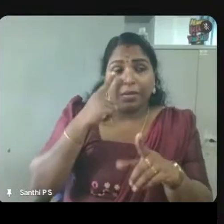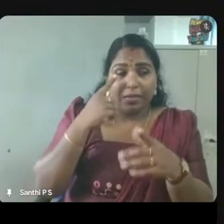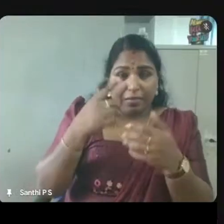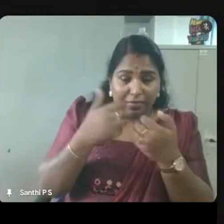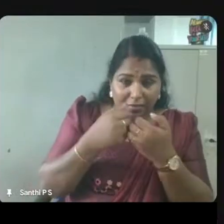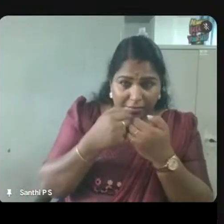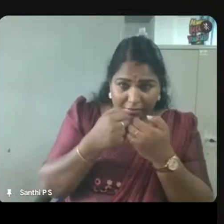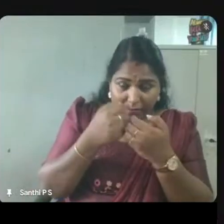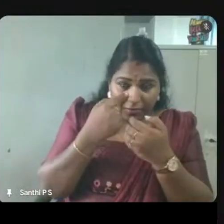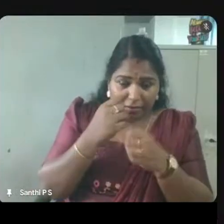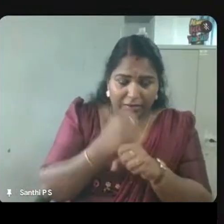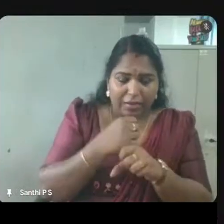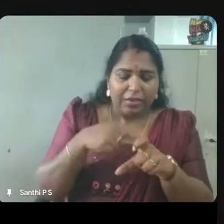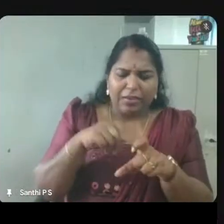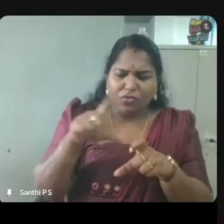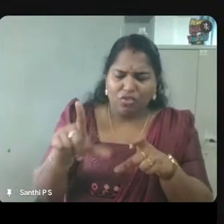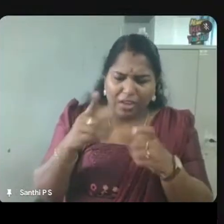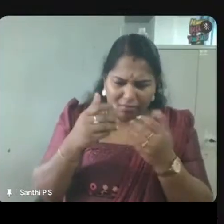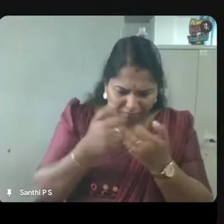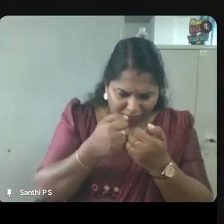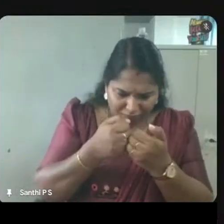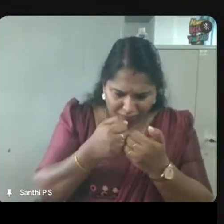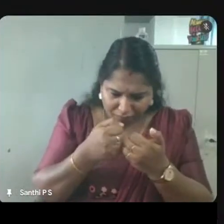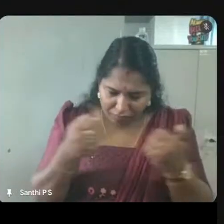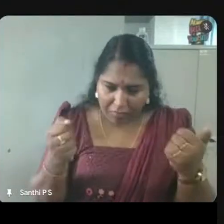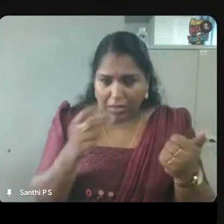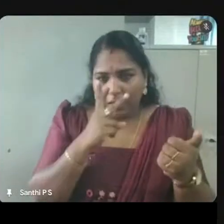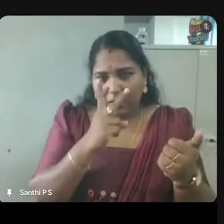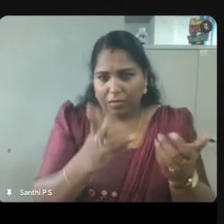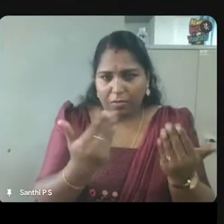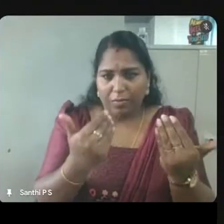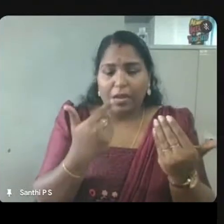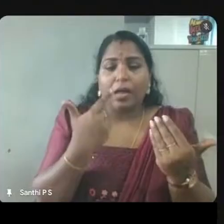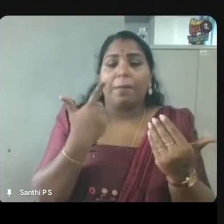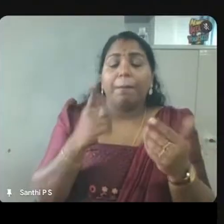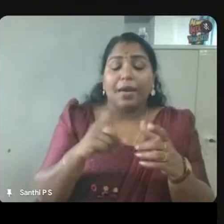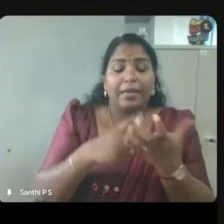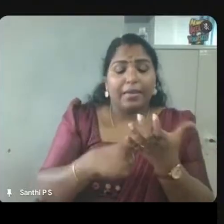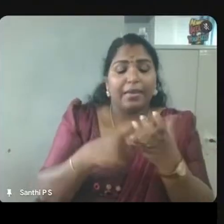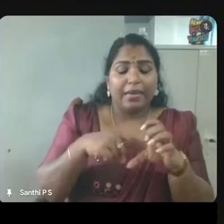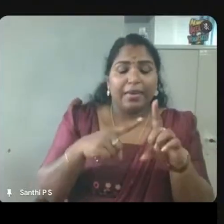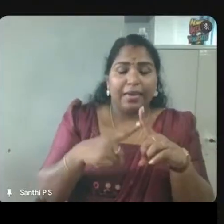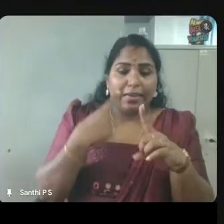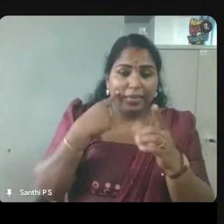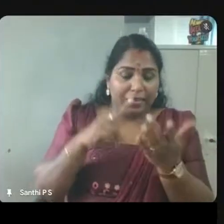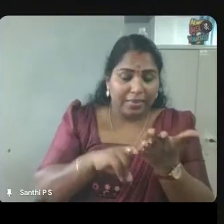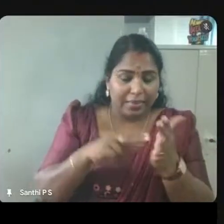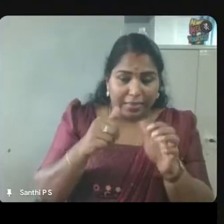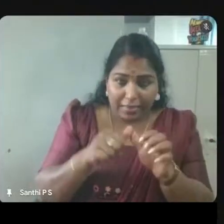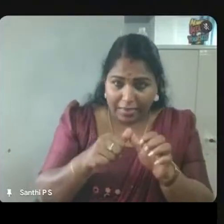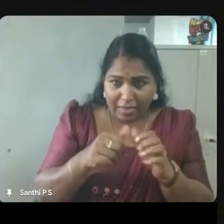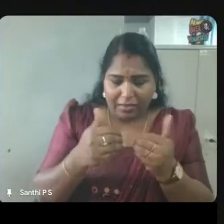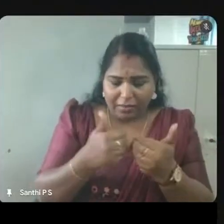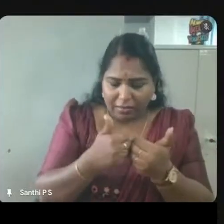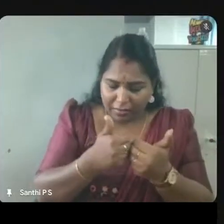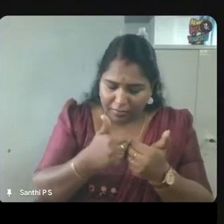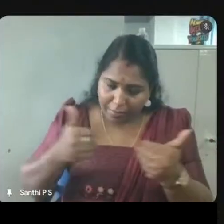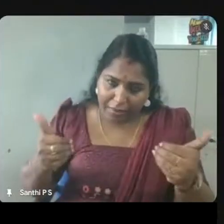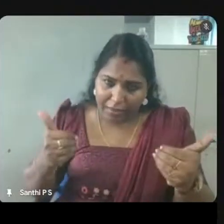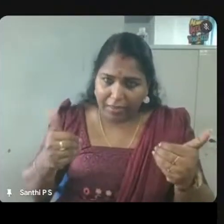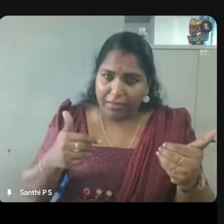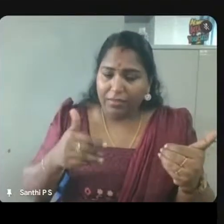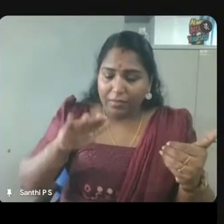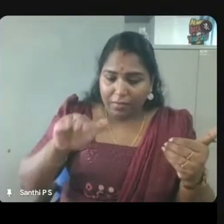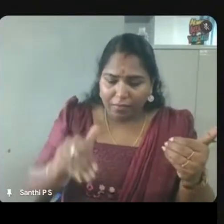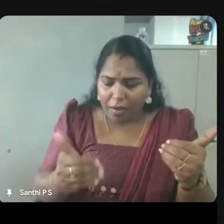അത് ഡിറ്റാച്ച് ആയിട്ട് നമ്മുടെ റെറ്റിനയിൽ നിന്ന് അത് ഡിറ്റാച്ച് ആയി അത് ചുങ്ങി വരുന്ന സമയത്ത് നമുക്കതൊരു റിംഗ് ആയിട്ട്, വീസ് റിംഗ് എന്നാണ് ഞങ്ങൾ അതിന് പേര്